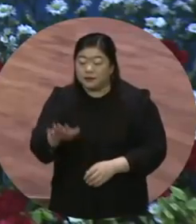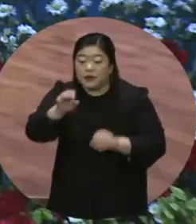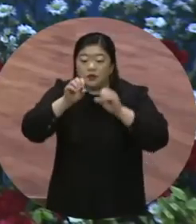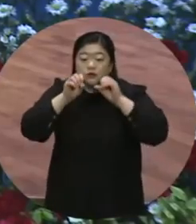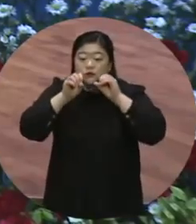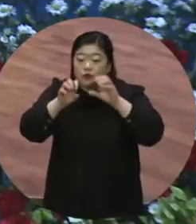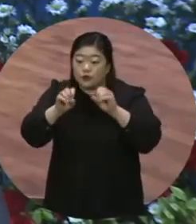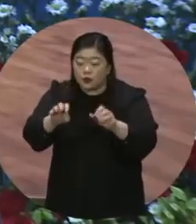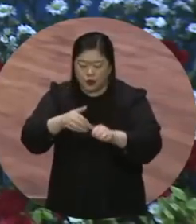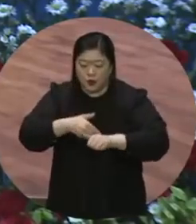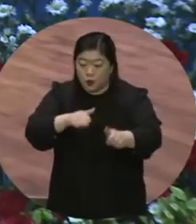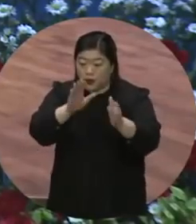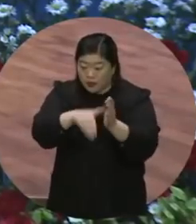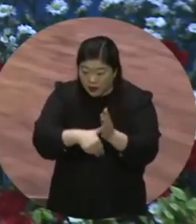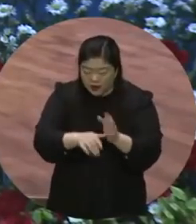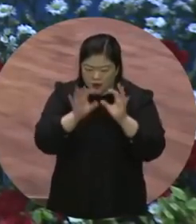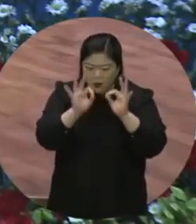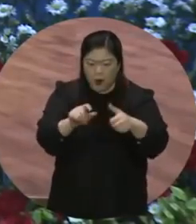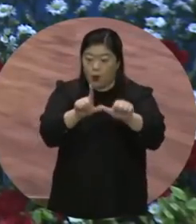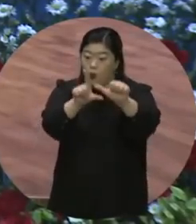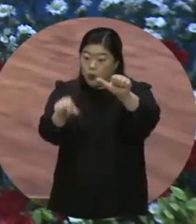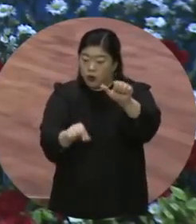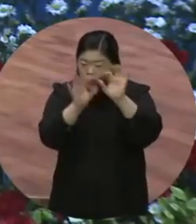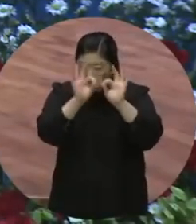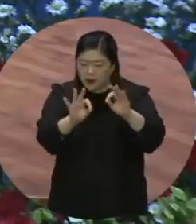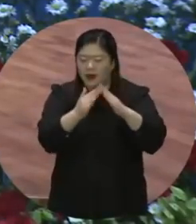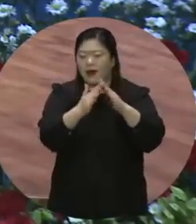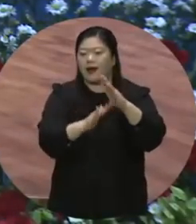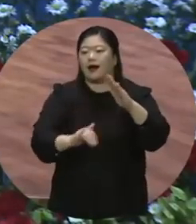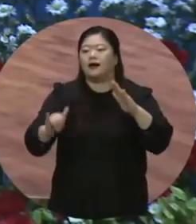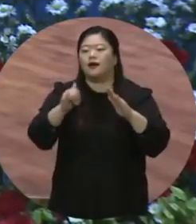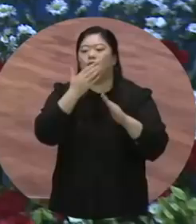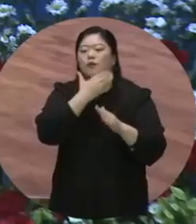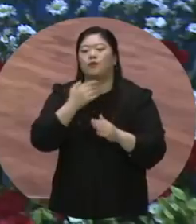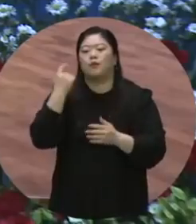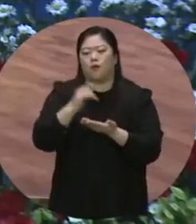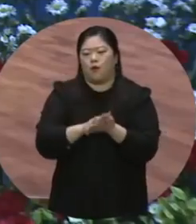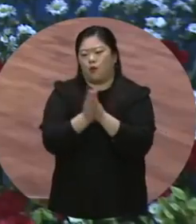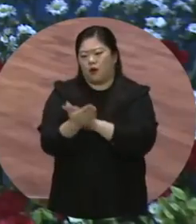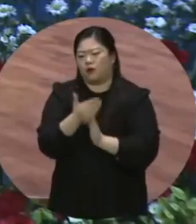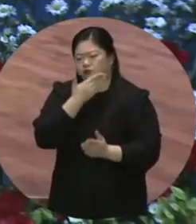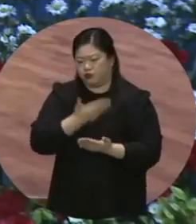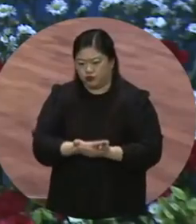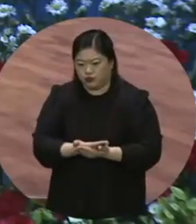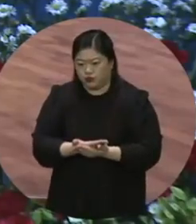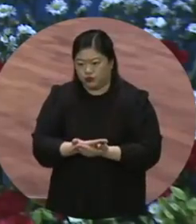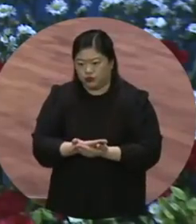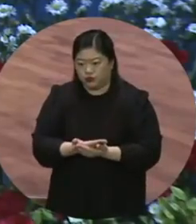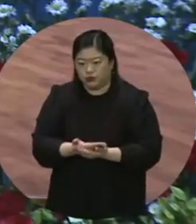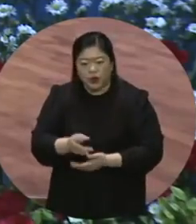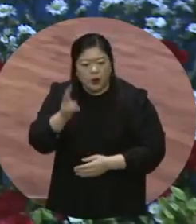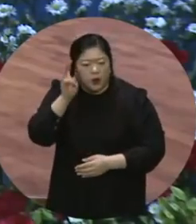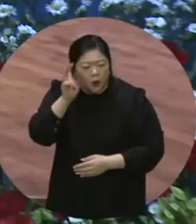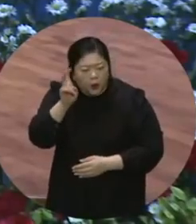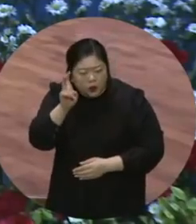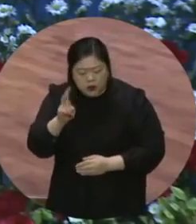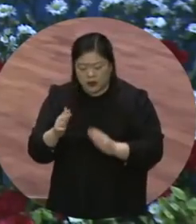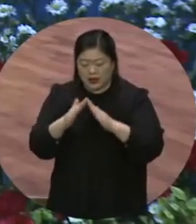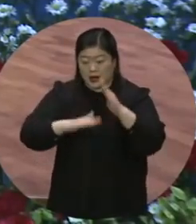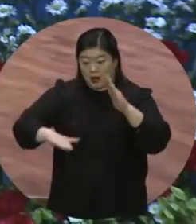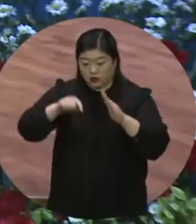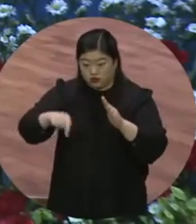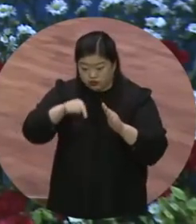뭐냐? 가정복음화예요. 가정복음화. 내 가정에 아직도 구원받지